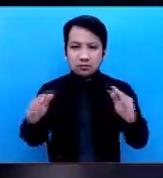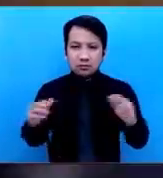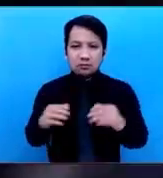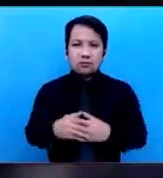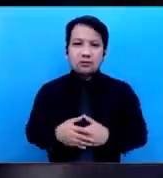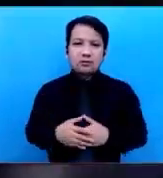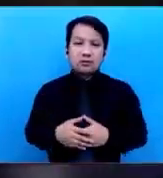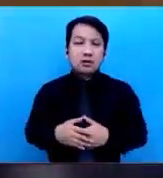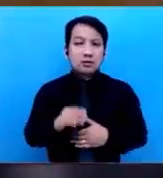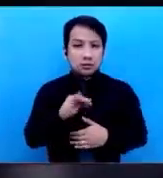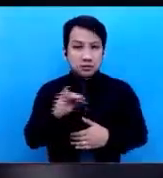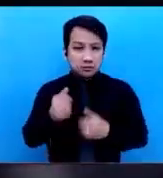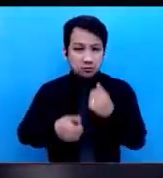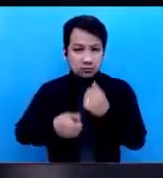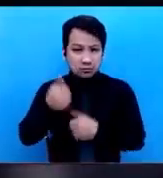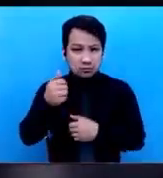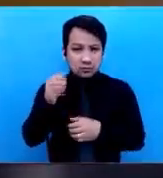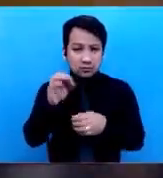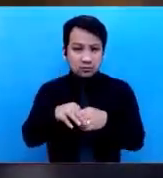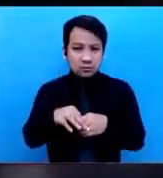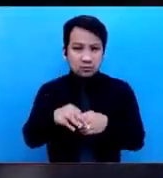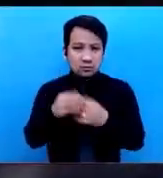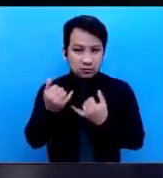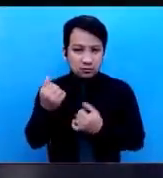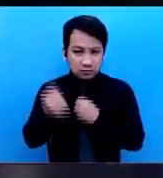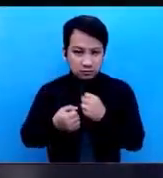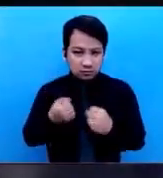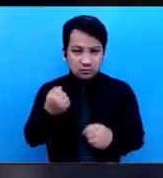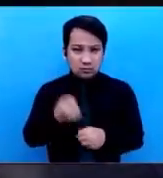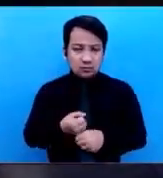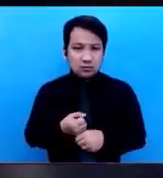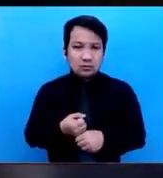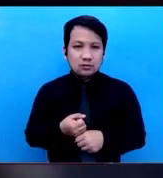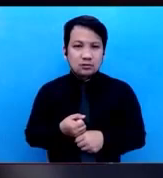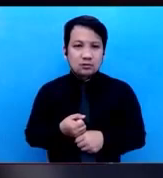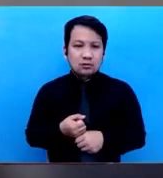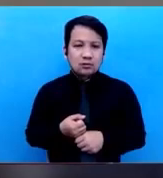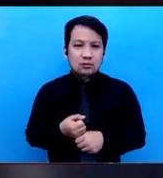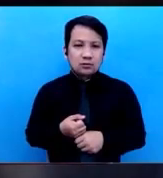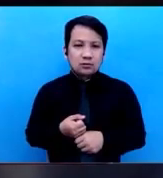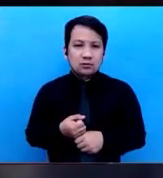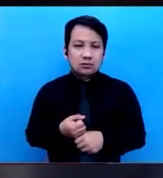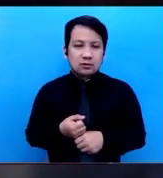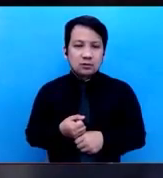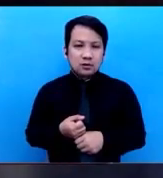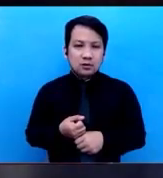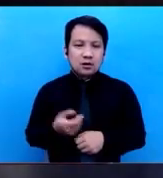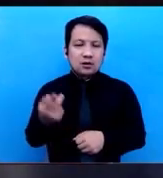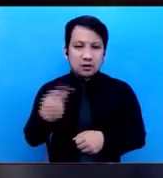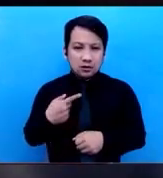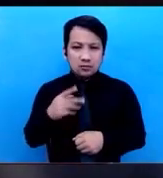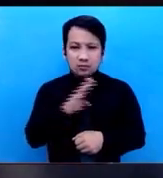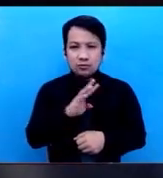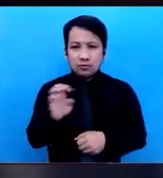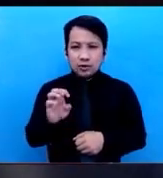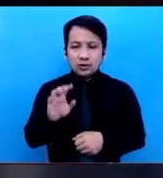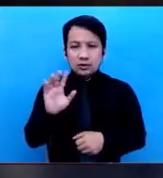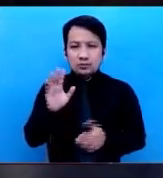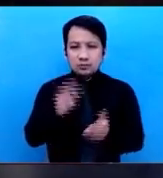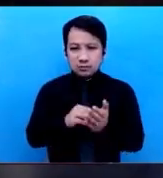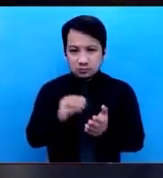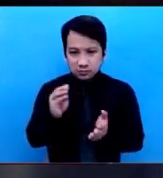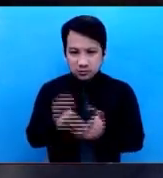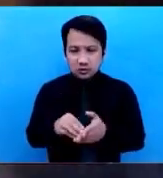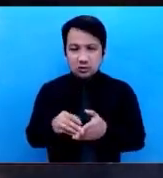Pagkapanalo natin ngayong eleksyon na ito, itong taon na ito, i-implement kagad ito. Maglaan kagad ako ng 400 billion para